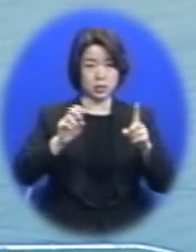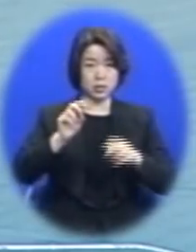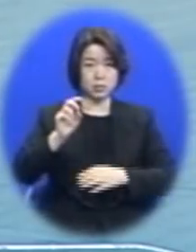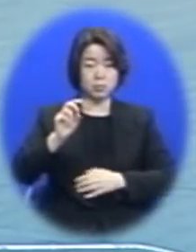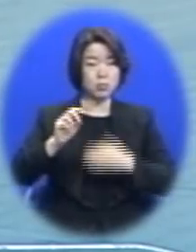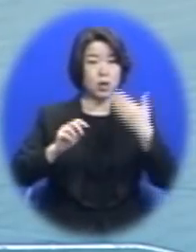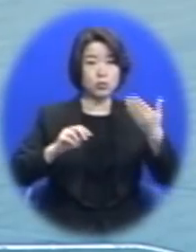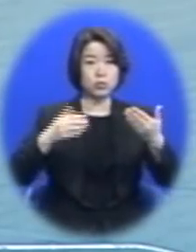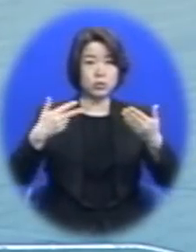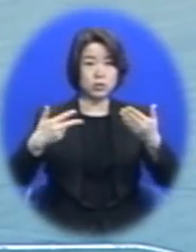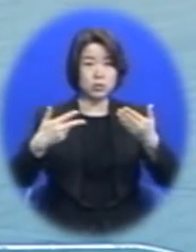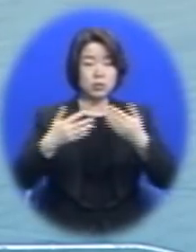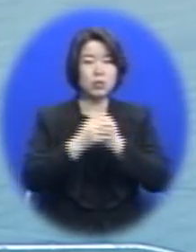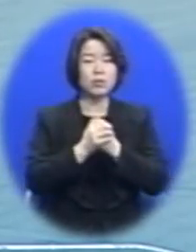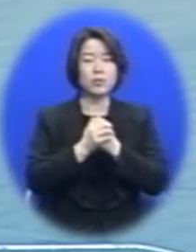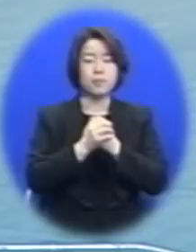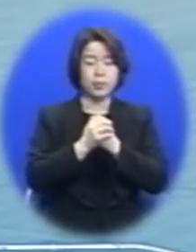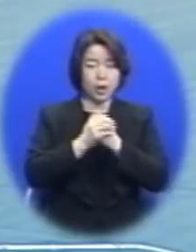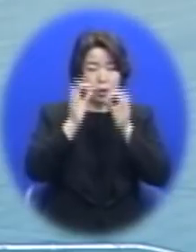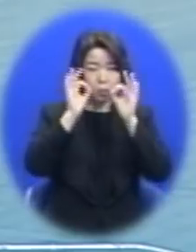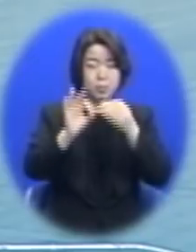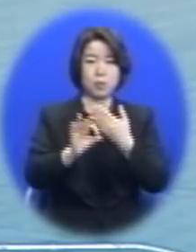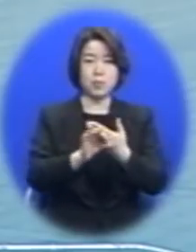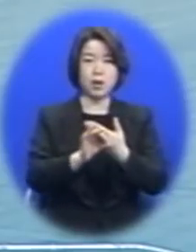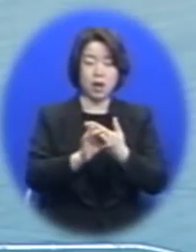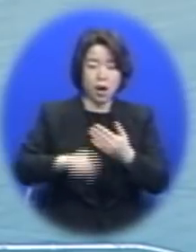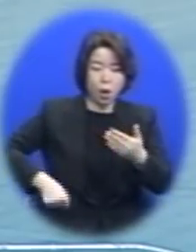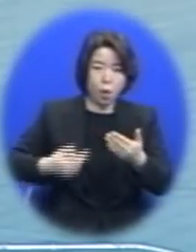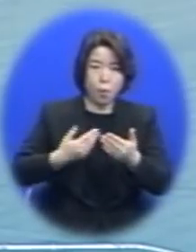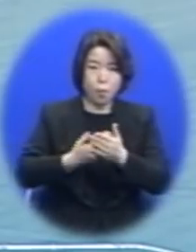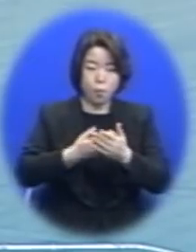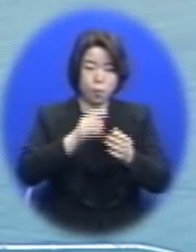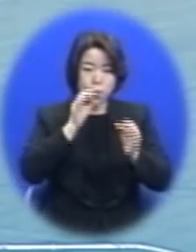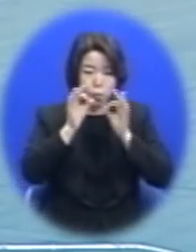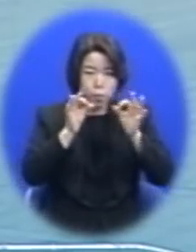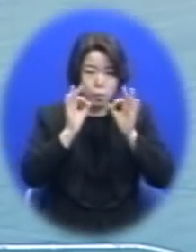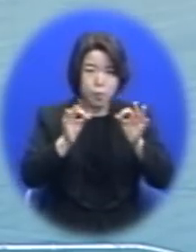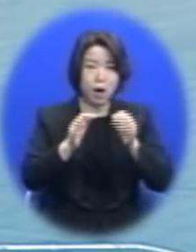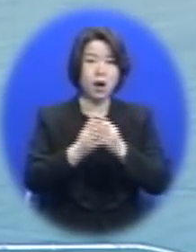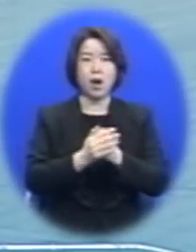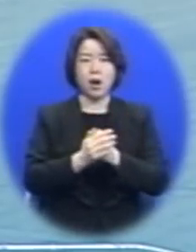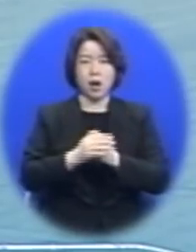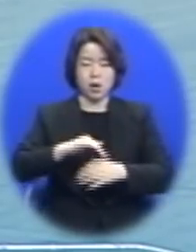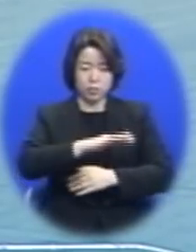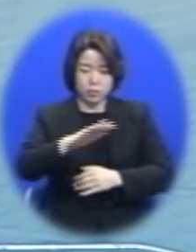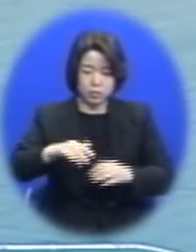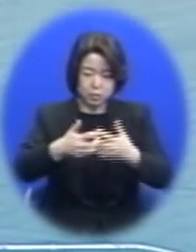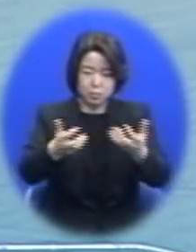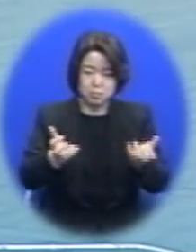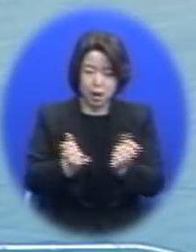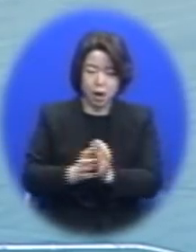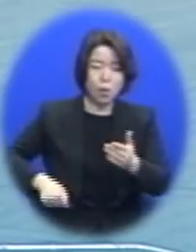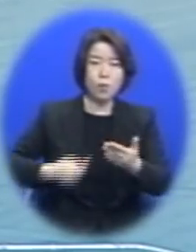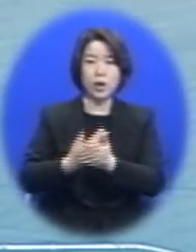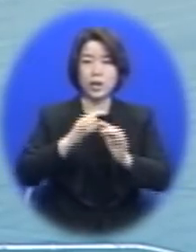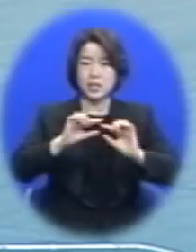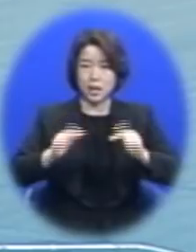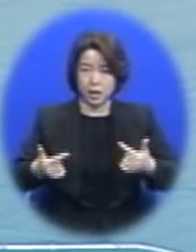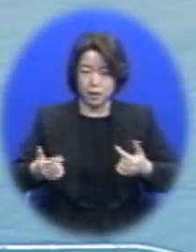권능을 가장 많이 행하신 골드 리 회개 하지 아니하므로 그 때의 책망 하시되